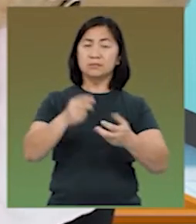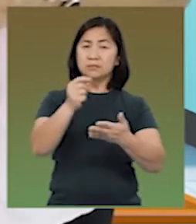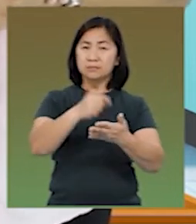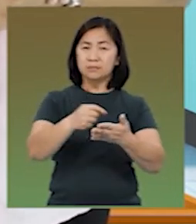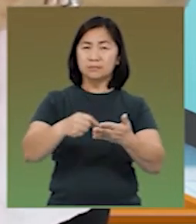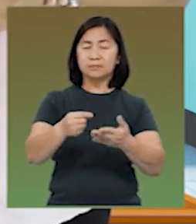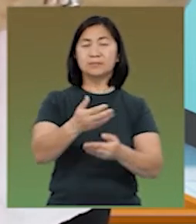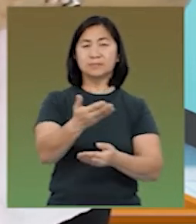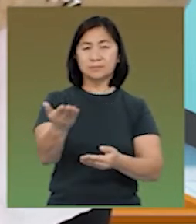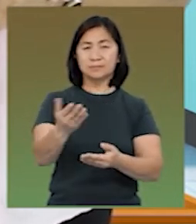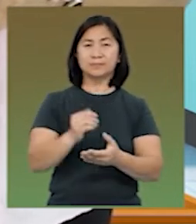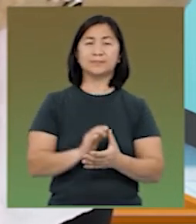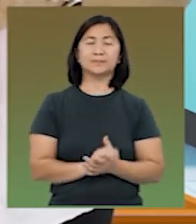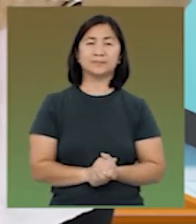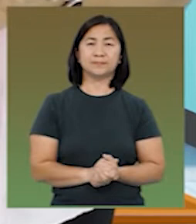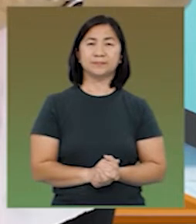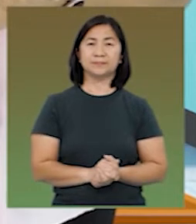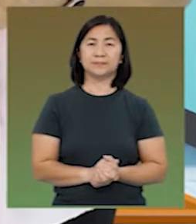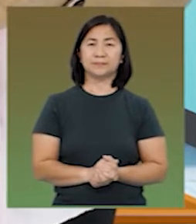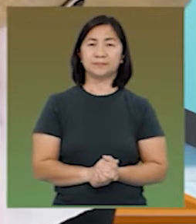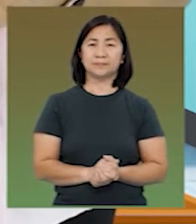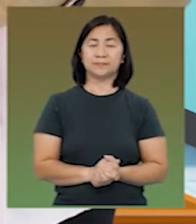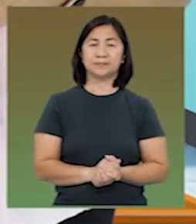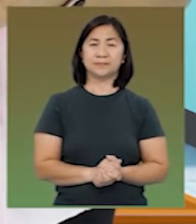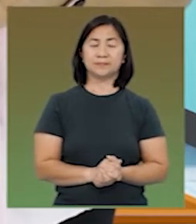problem. Isulat na!